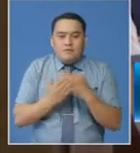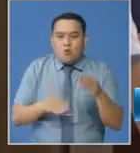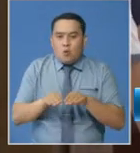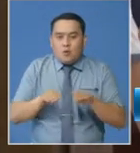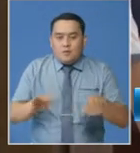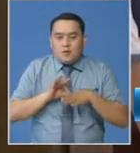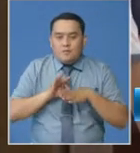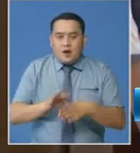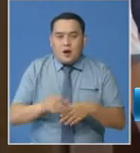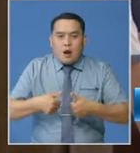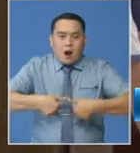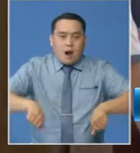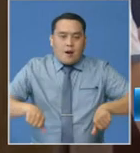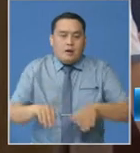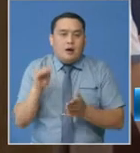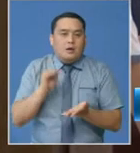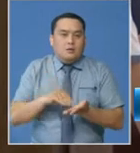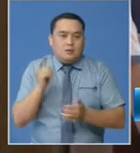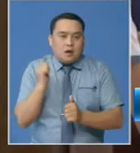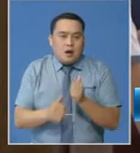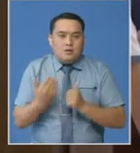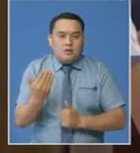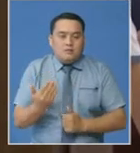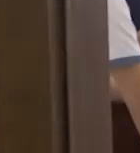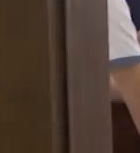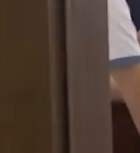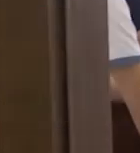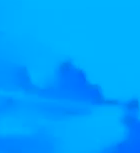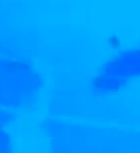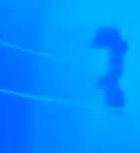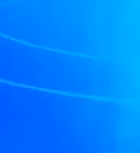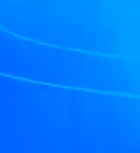уровне. Надеюсь, комиссия справедливо оценит каждого из нас.